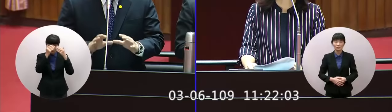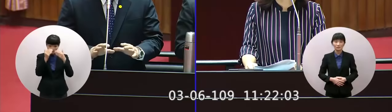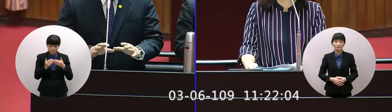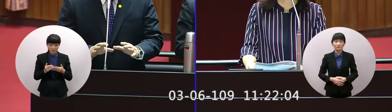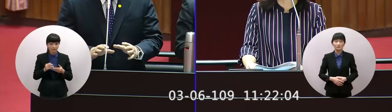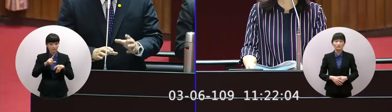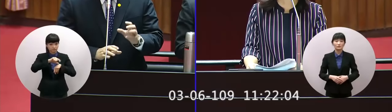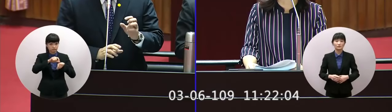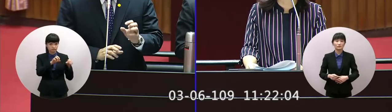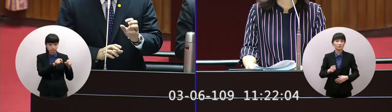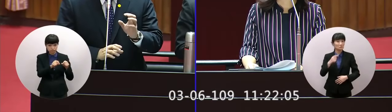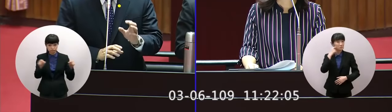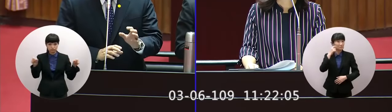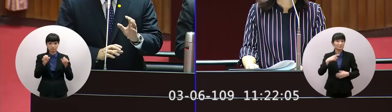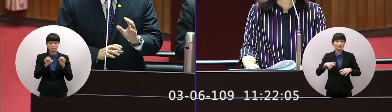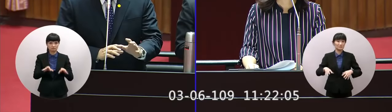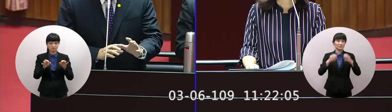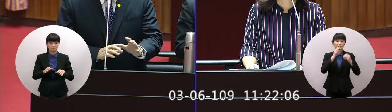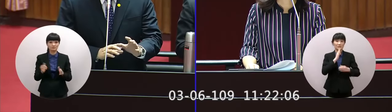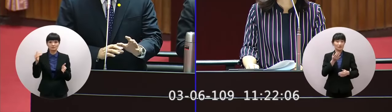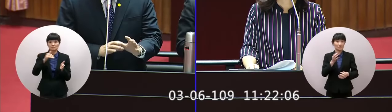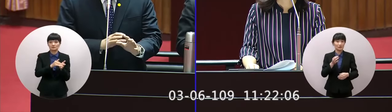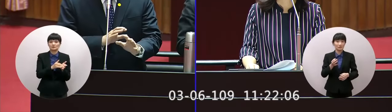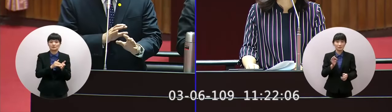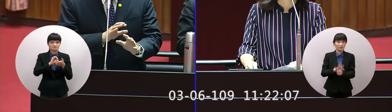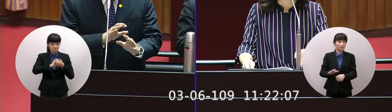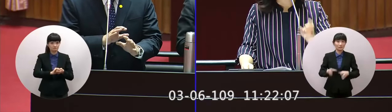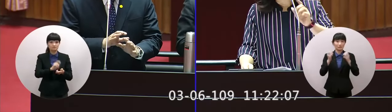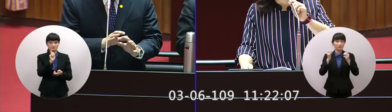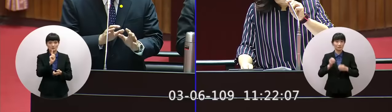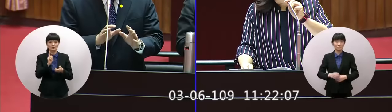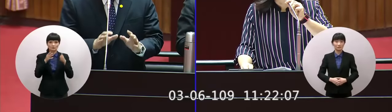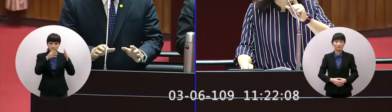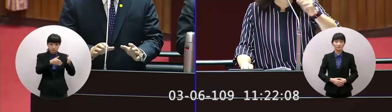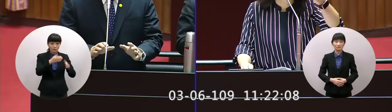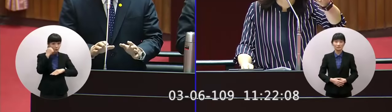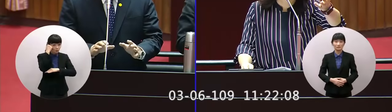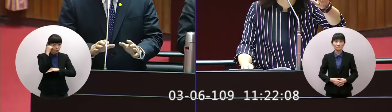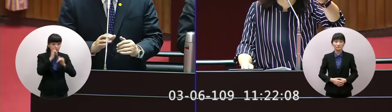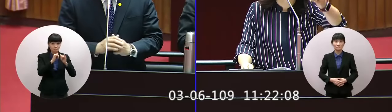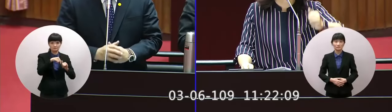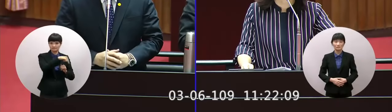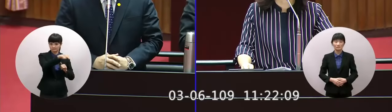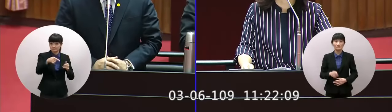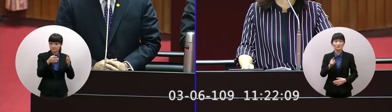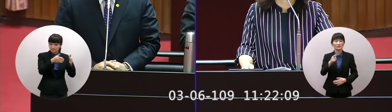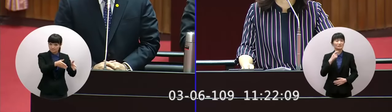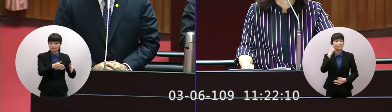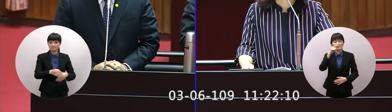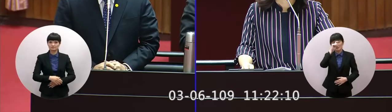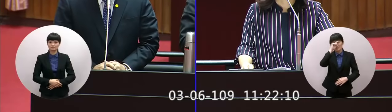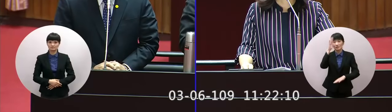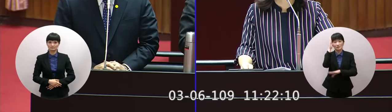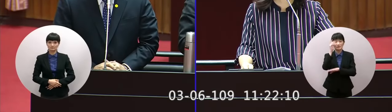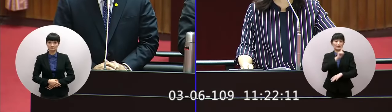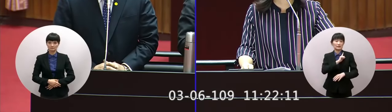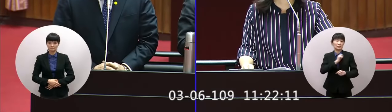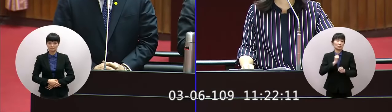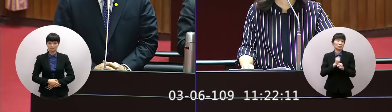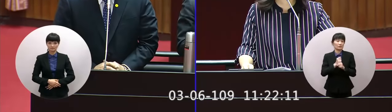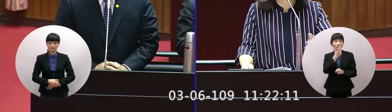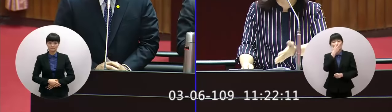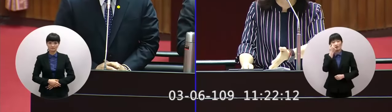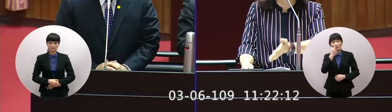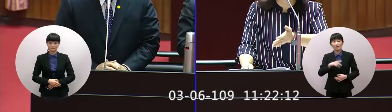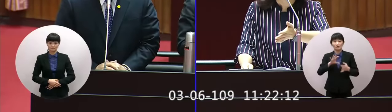去年的经费 不需要， 就是集中在住宿，因为它的可执行性最高。 你们就是为了自己方便呐、啊，所以就认为